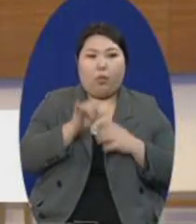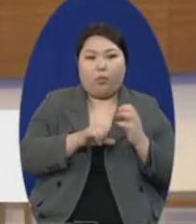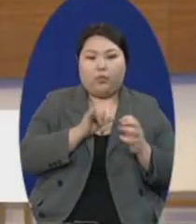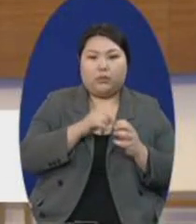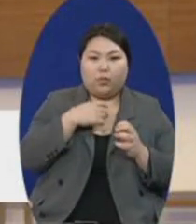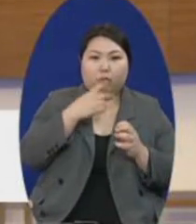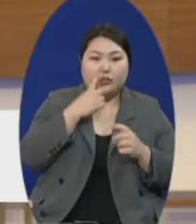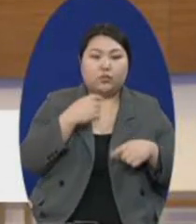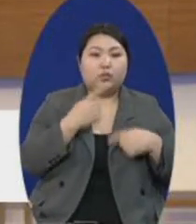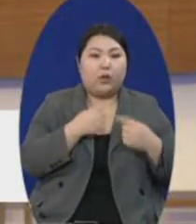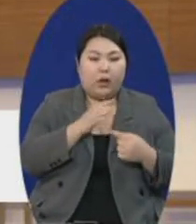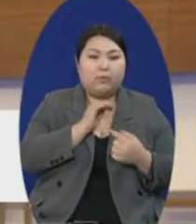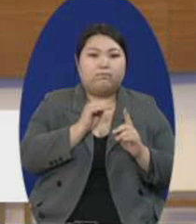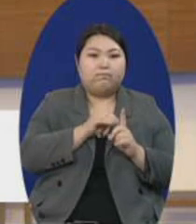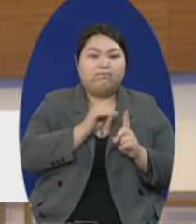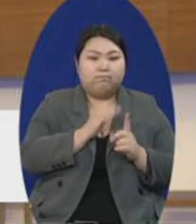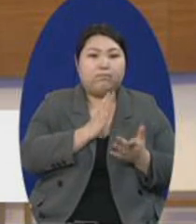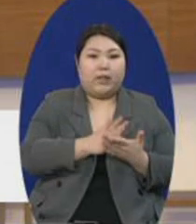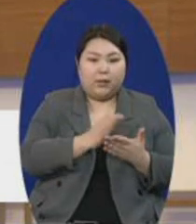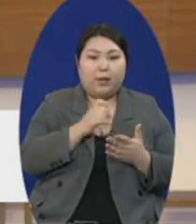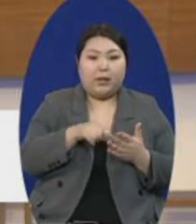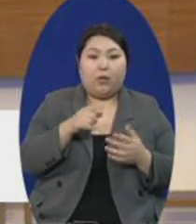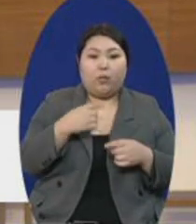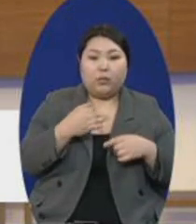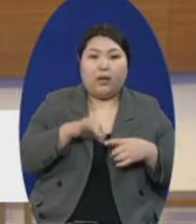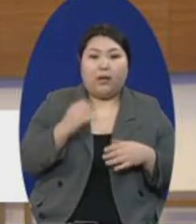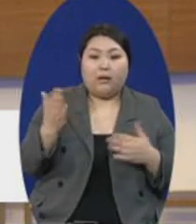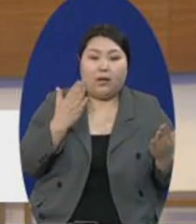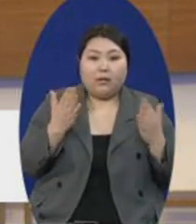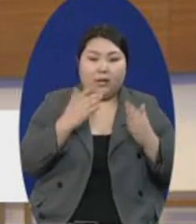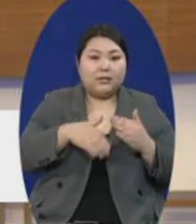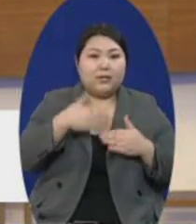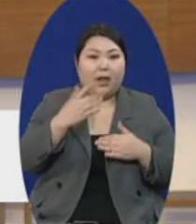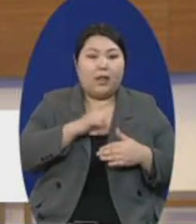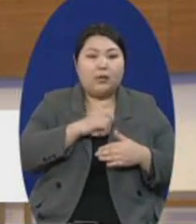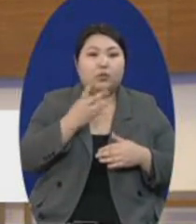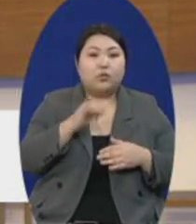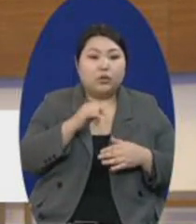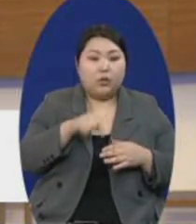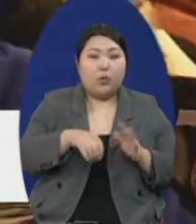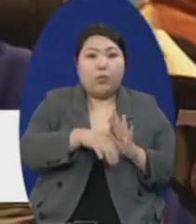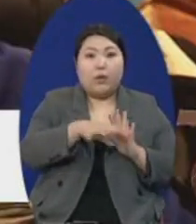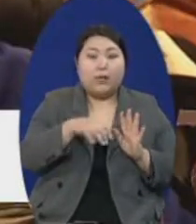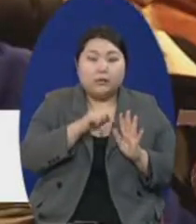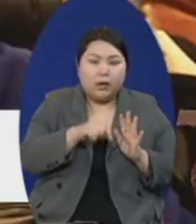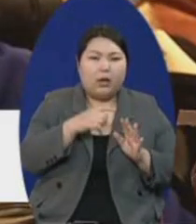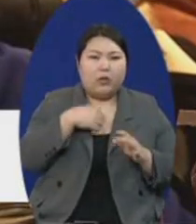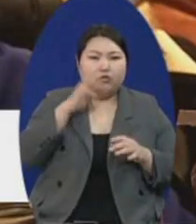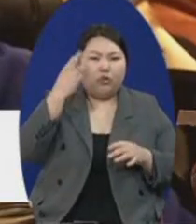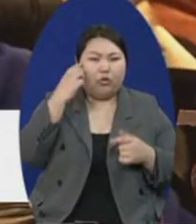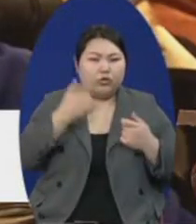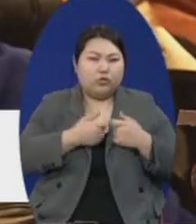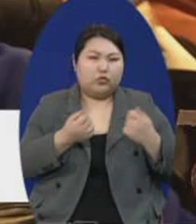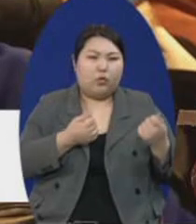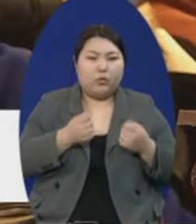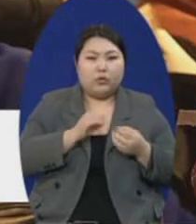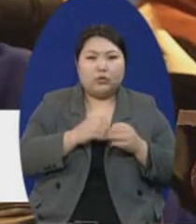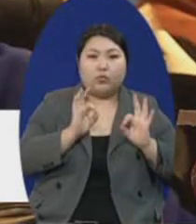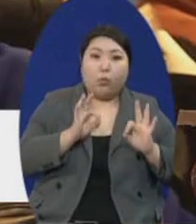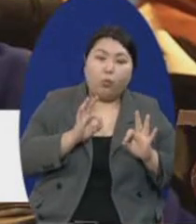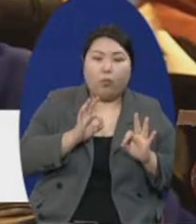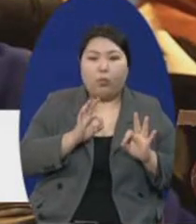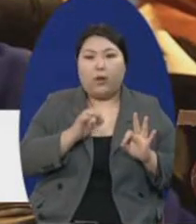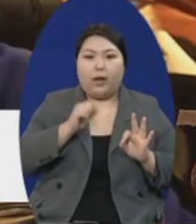үздэг тухай хөндөж байна. За энэ удаа бас талууд цаашдаа хэцүү хүрээнд одоо тодорхой зохицуулалт нь зөв хэсэг асуудлыг хөндөж